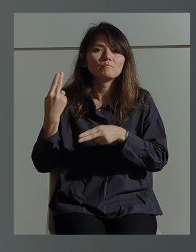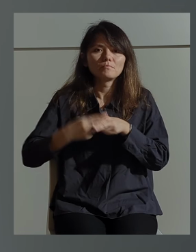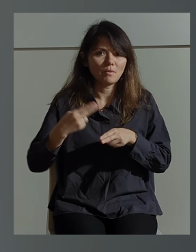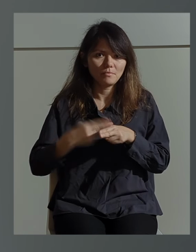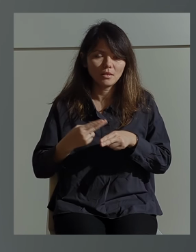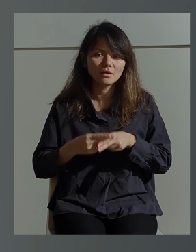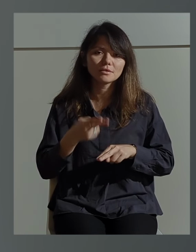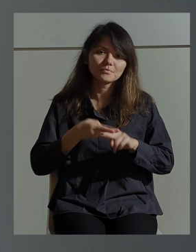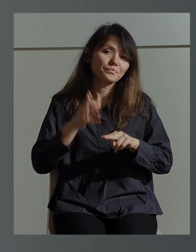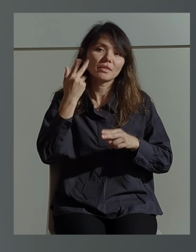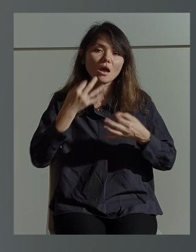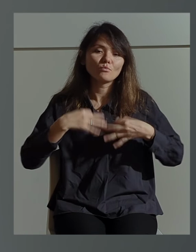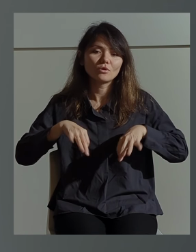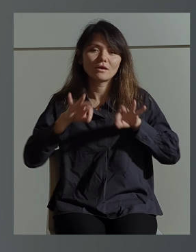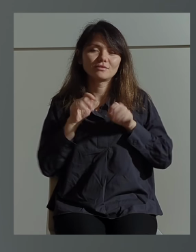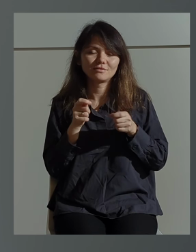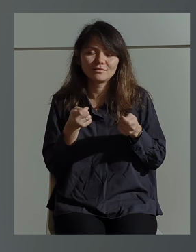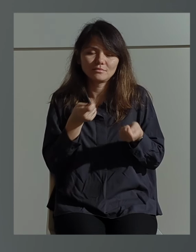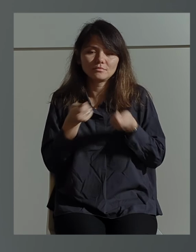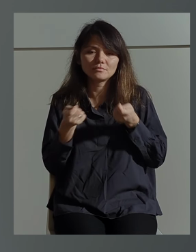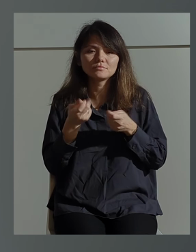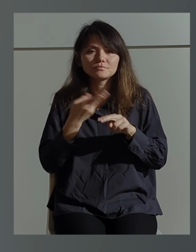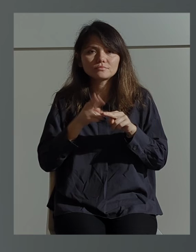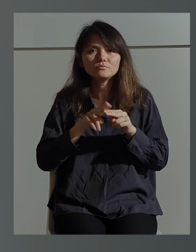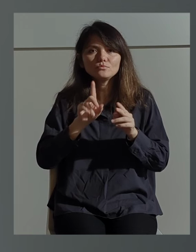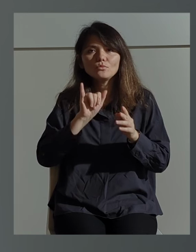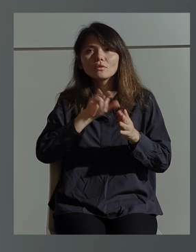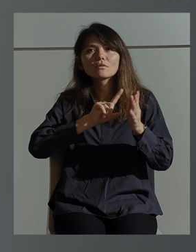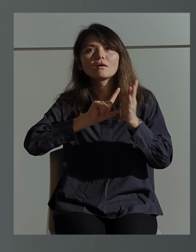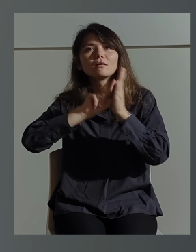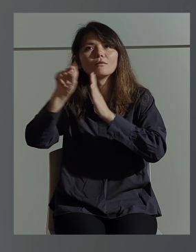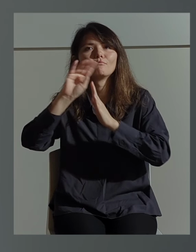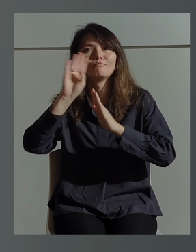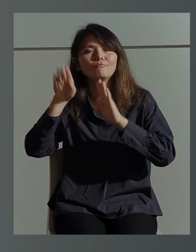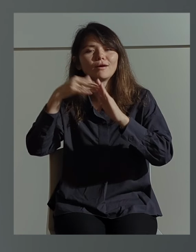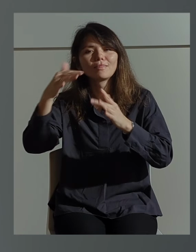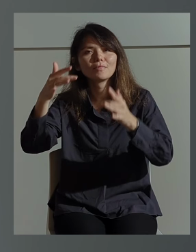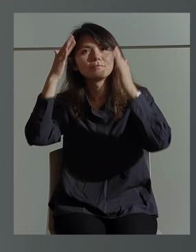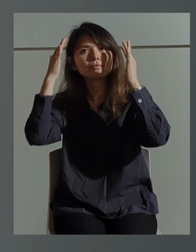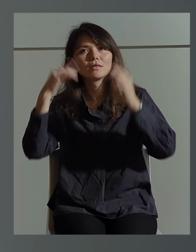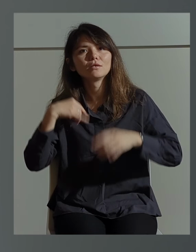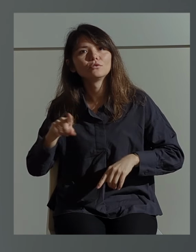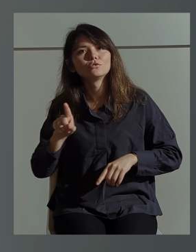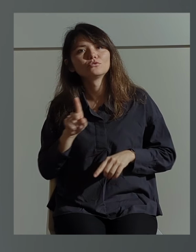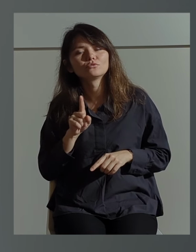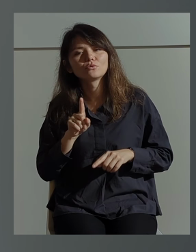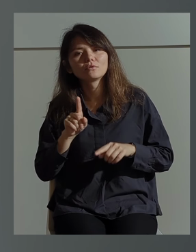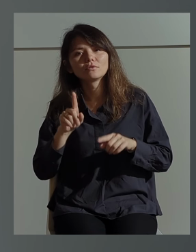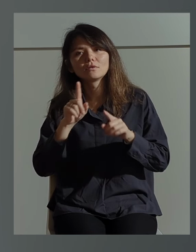отрывается от земли уходит куда-то в поднебесные дали рождаются различного рода фантасмагория